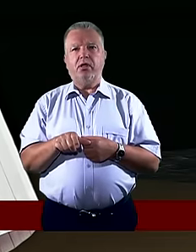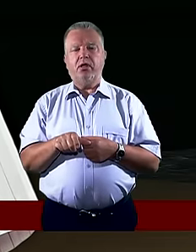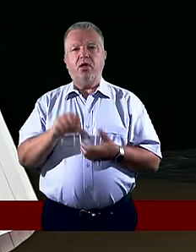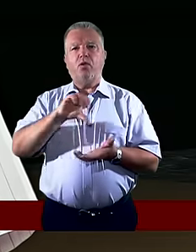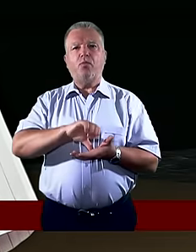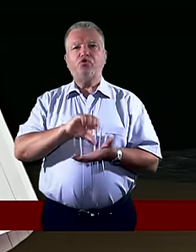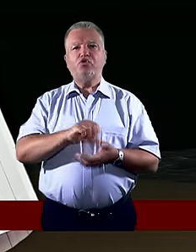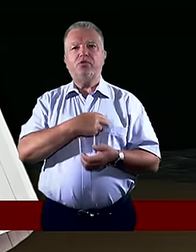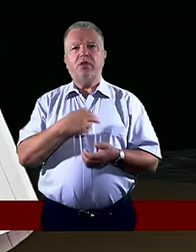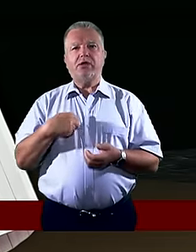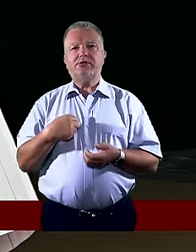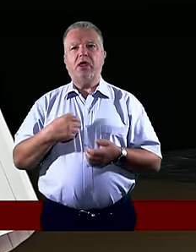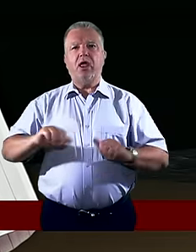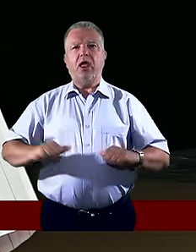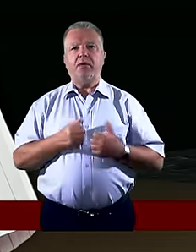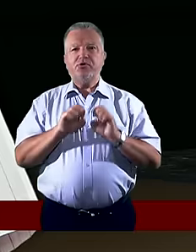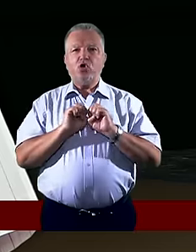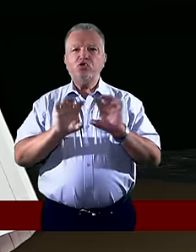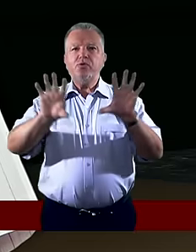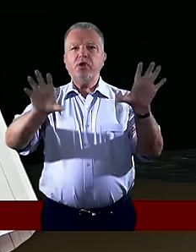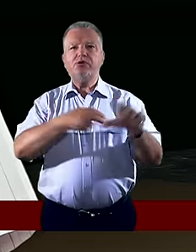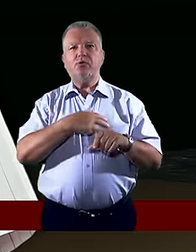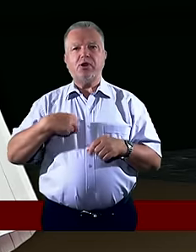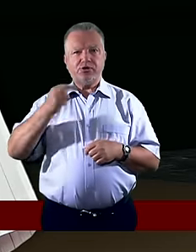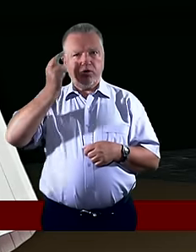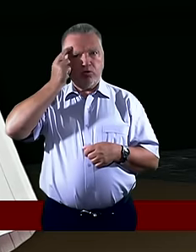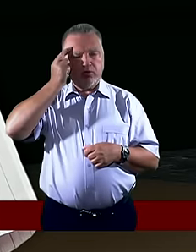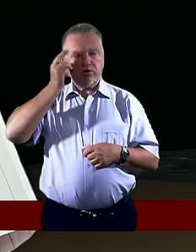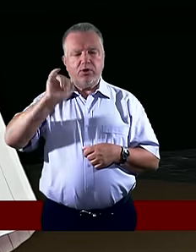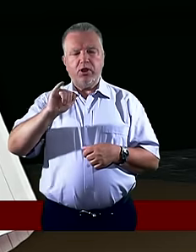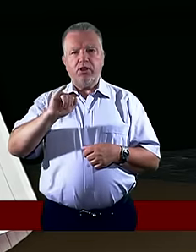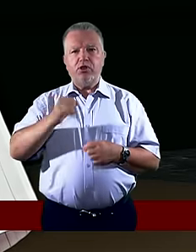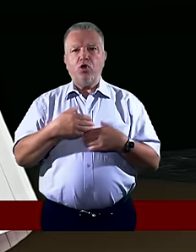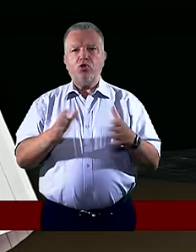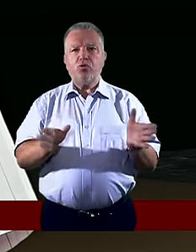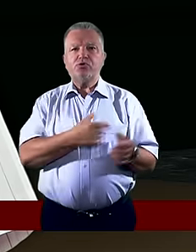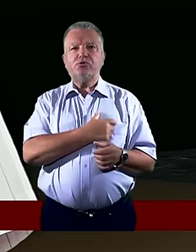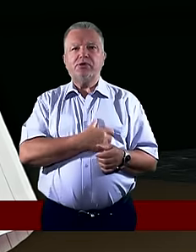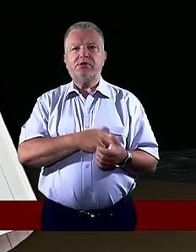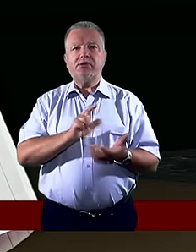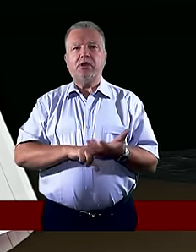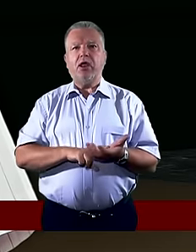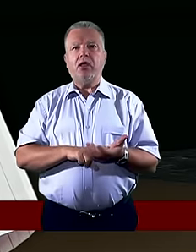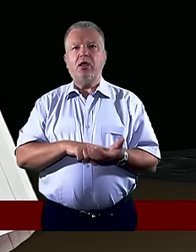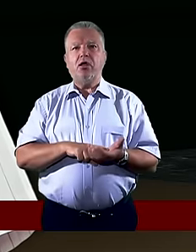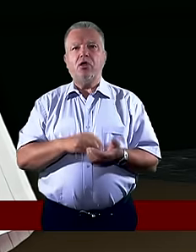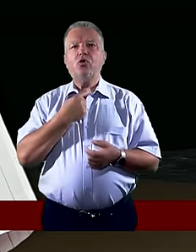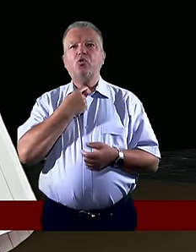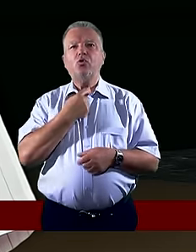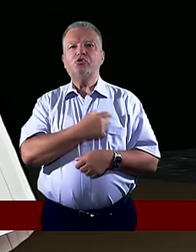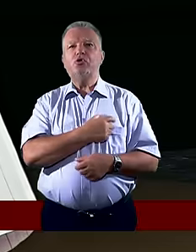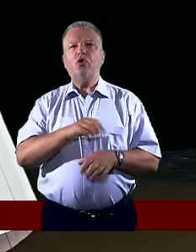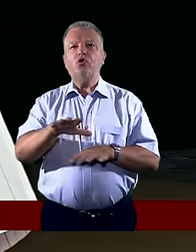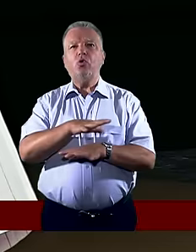pośród nas, abyś oświecił nasze umysły i otworzył serca na głos Ducha